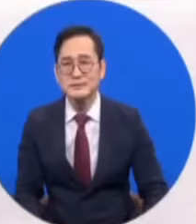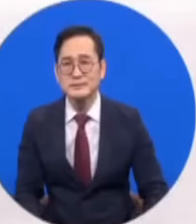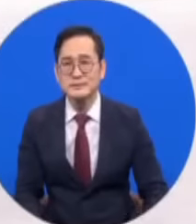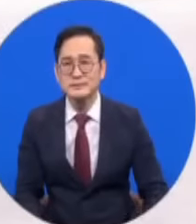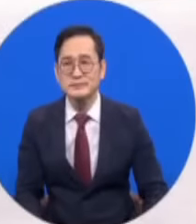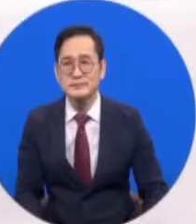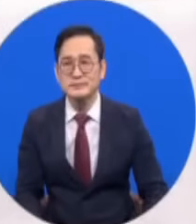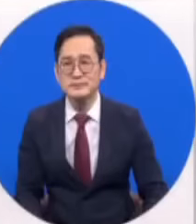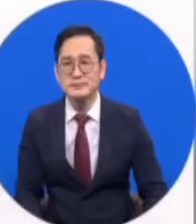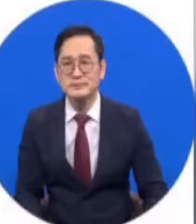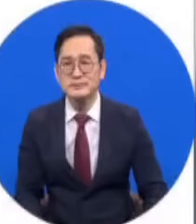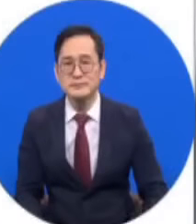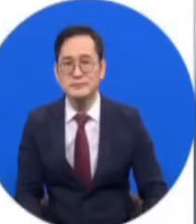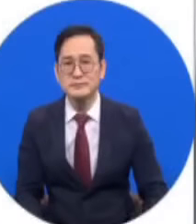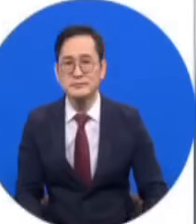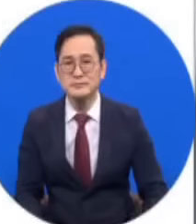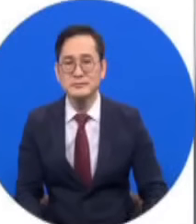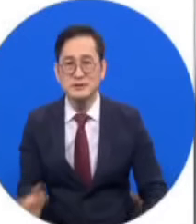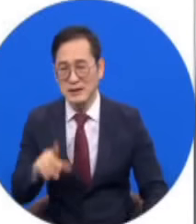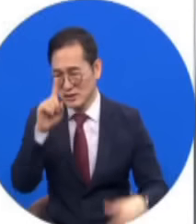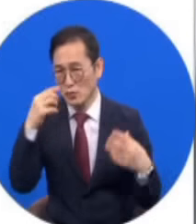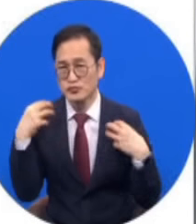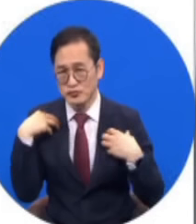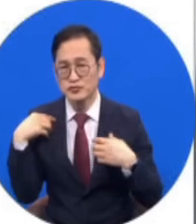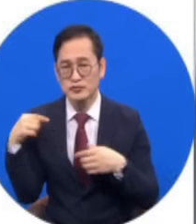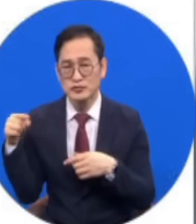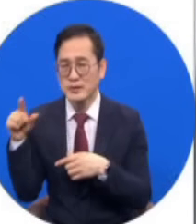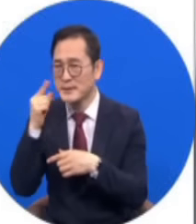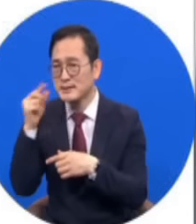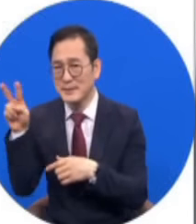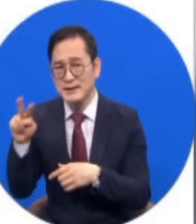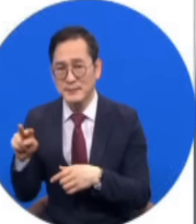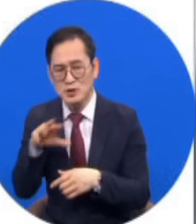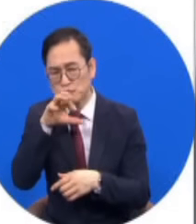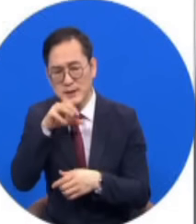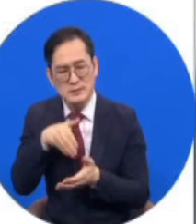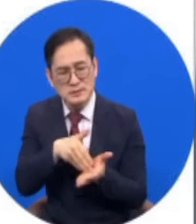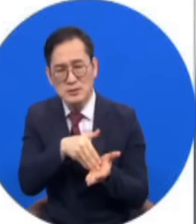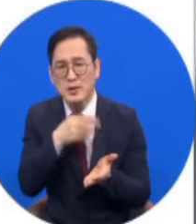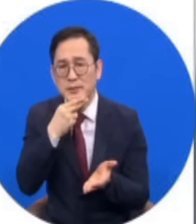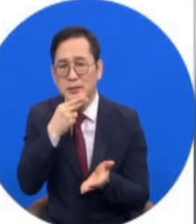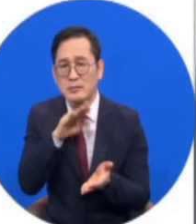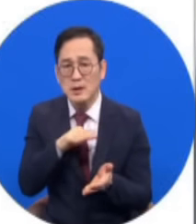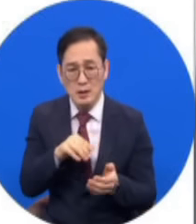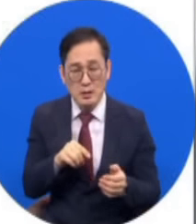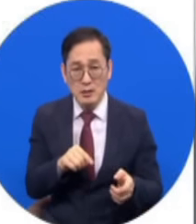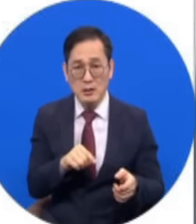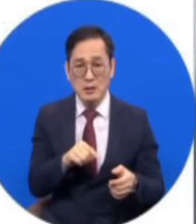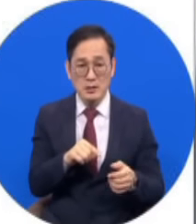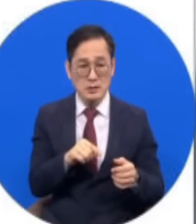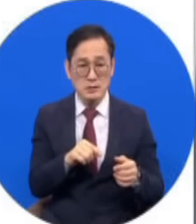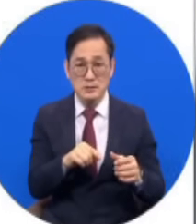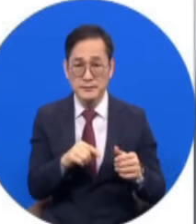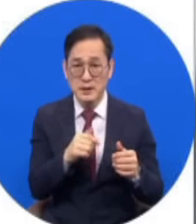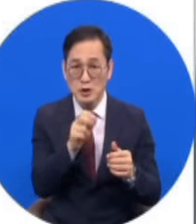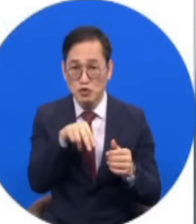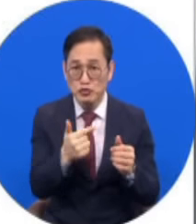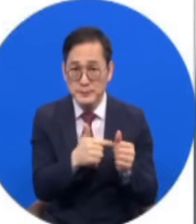그럼에도 불구하고 베트남 정부도 요구하지 않은 부분에 대해서 한국의 국회의원이 저런 얘기한다는 것은